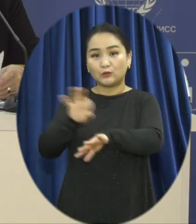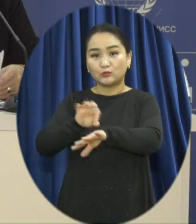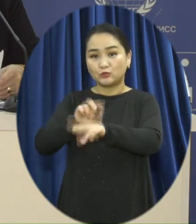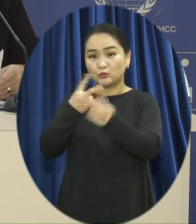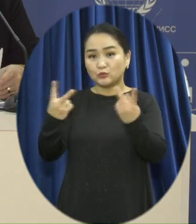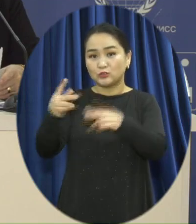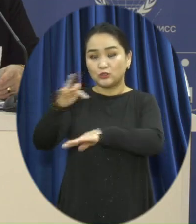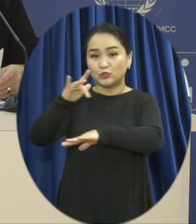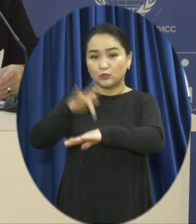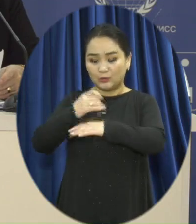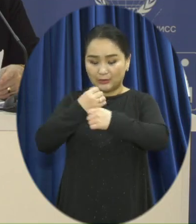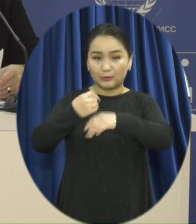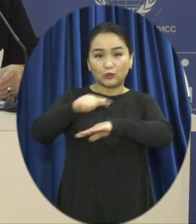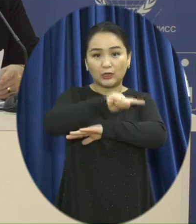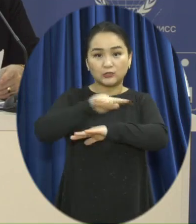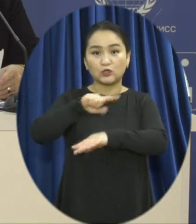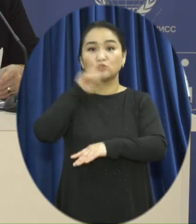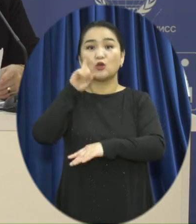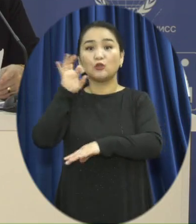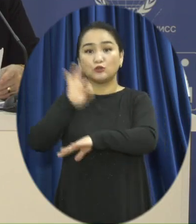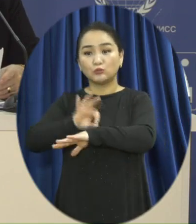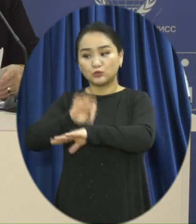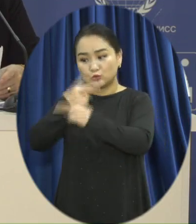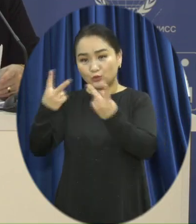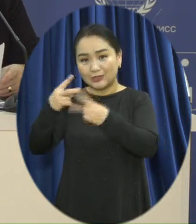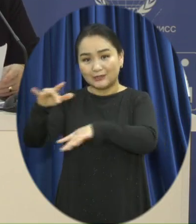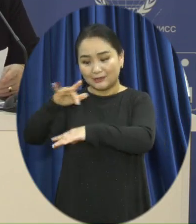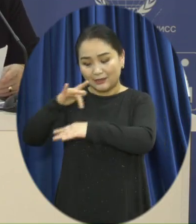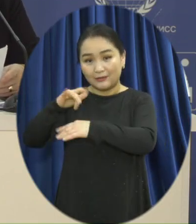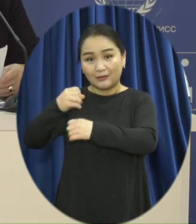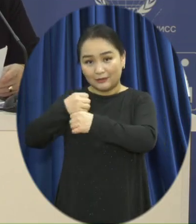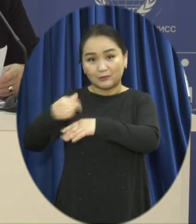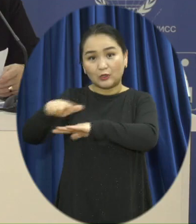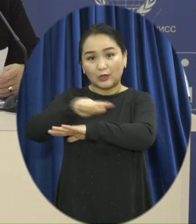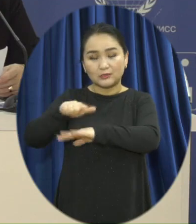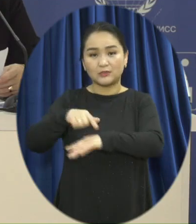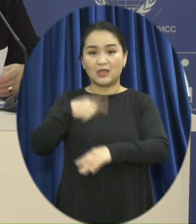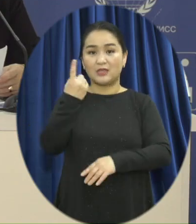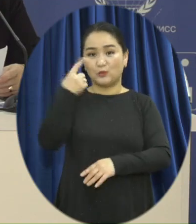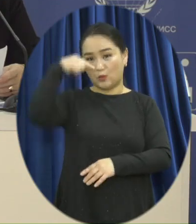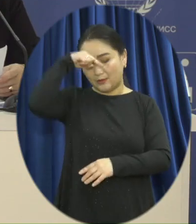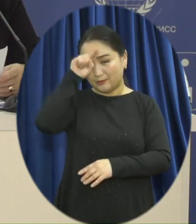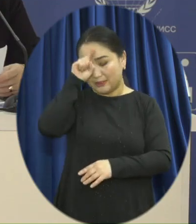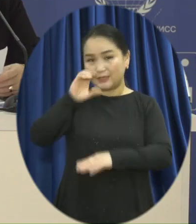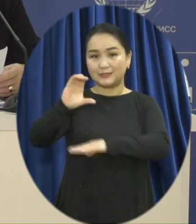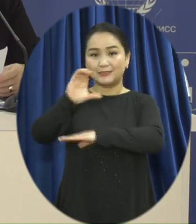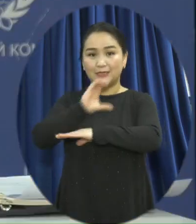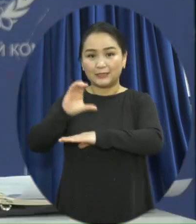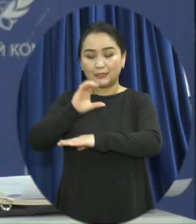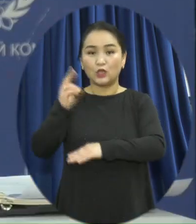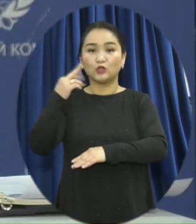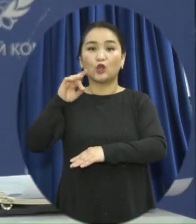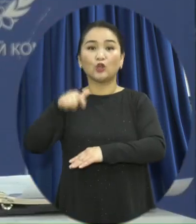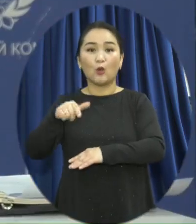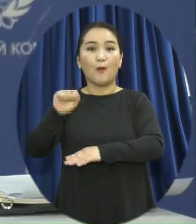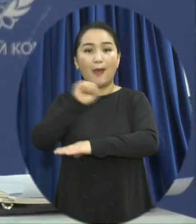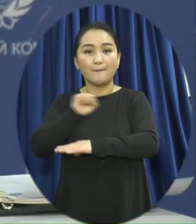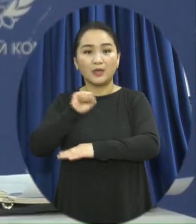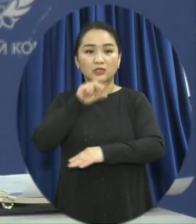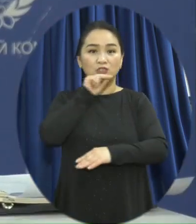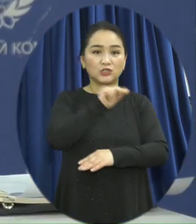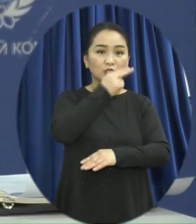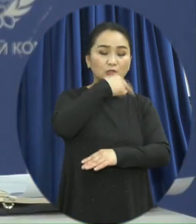судлалын лабораториуд, зоонозын өвчин судлалын лабораториуд улсын 1-р төв эмнэлэг Сэлэнг, Дорногов аймаг,